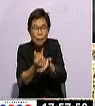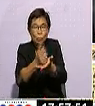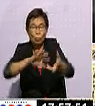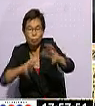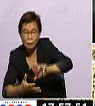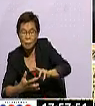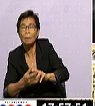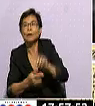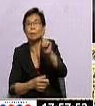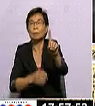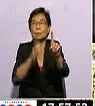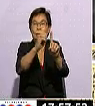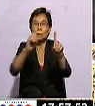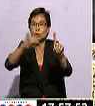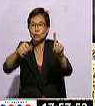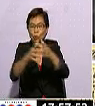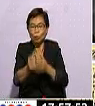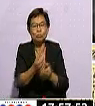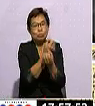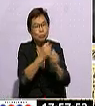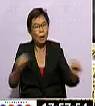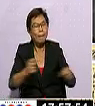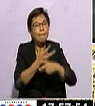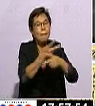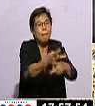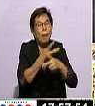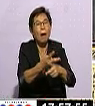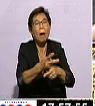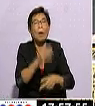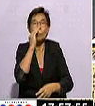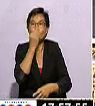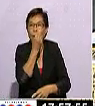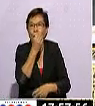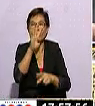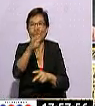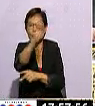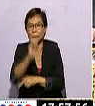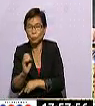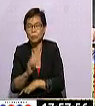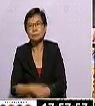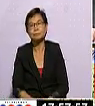bencana sebanyak RM100 juta untuk menyediakan pinjaman pada kadar faedah 4%.